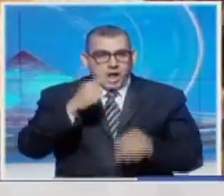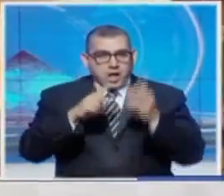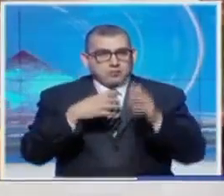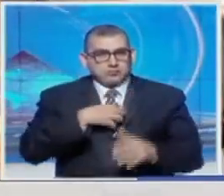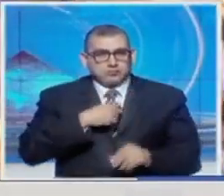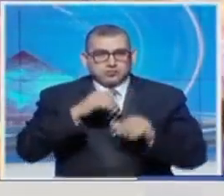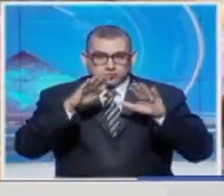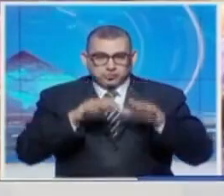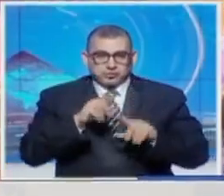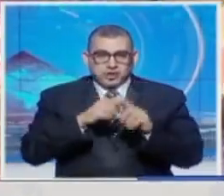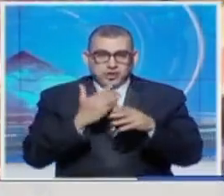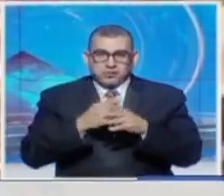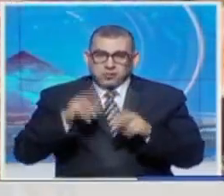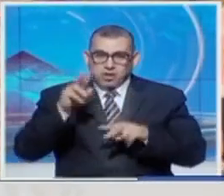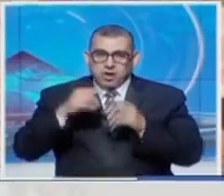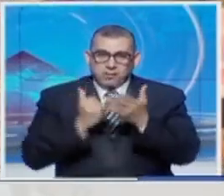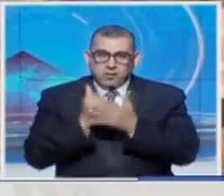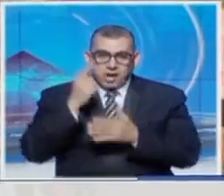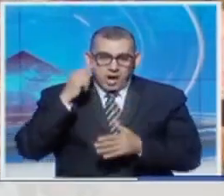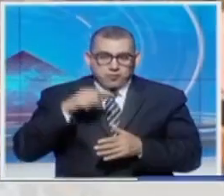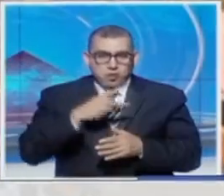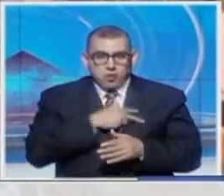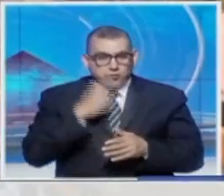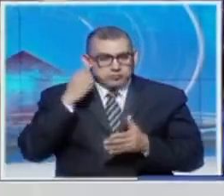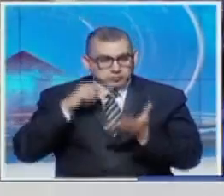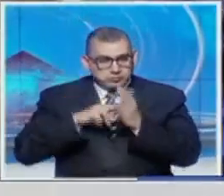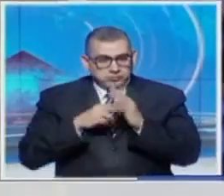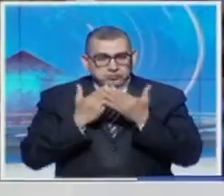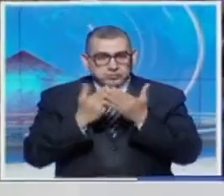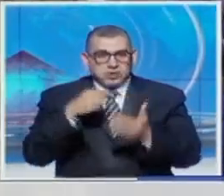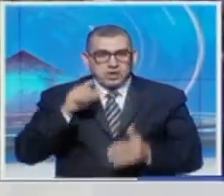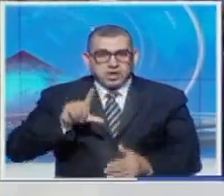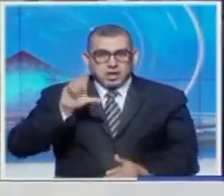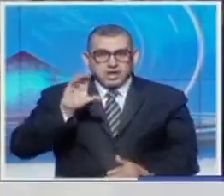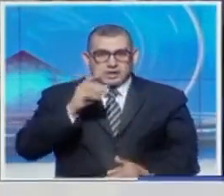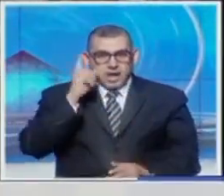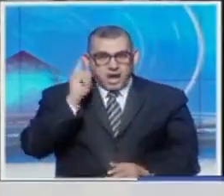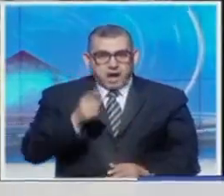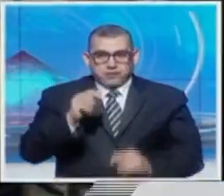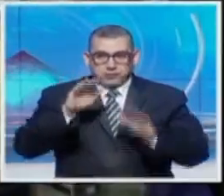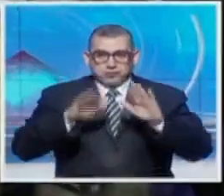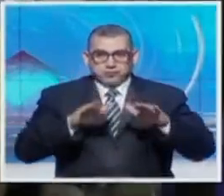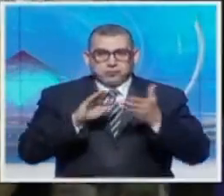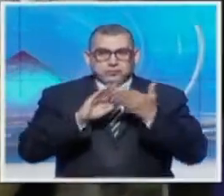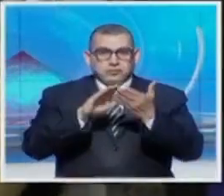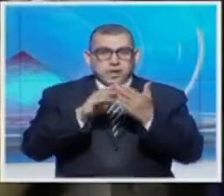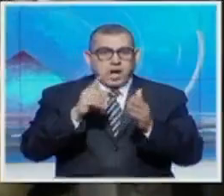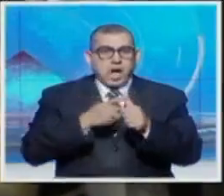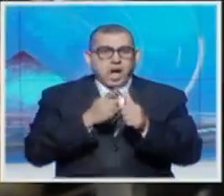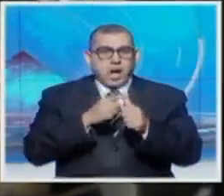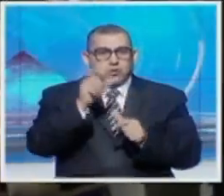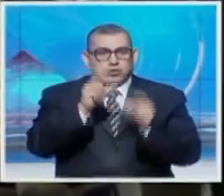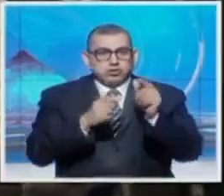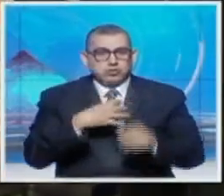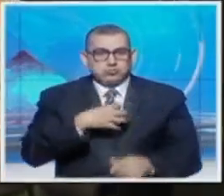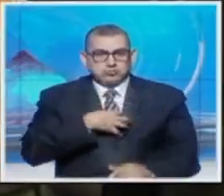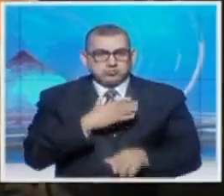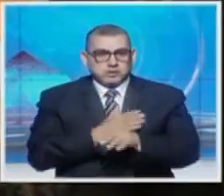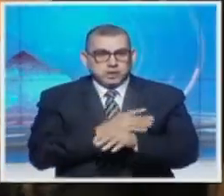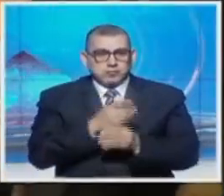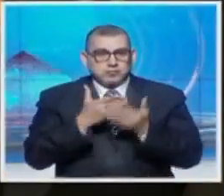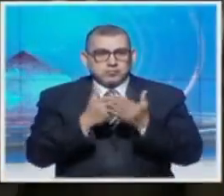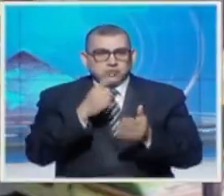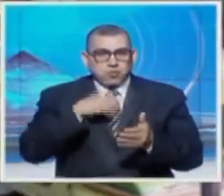المناسبات، وهي سياسة اتبعتها الدولة بتوجيهات من فخامة الرئيس الذي أعطى الأولوية للمواطن